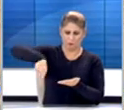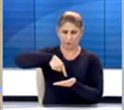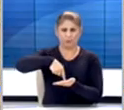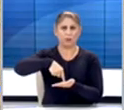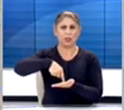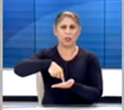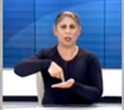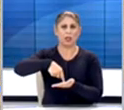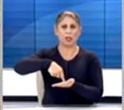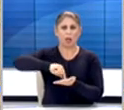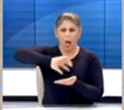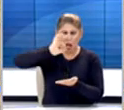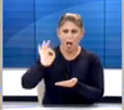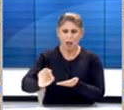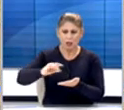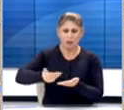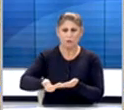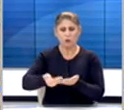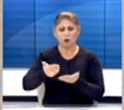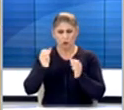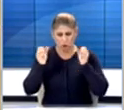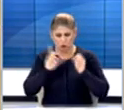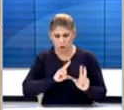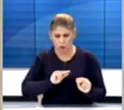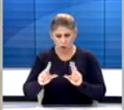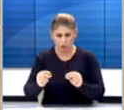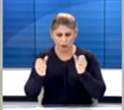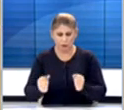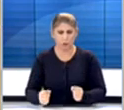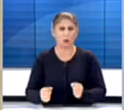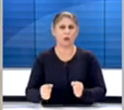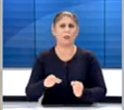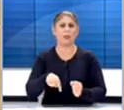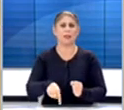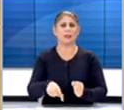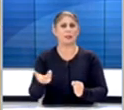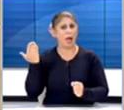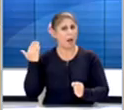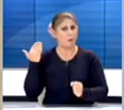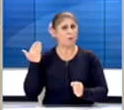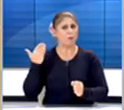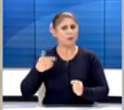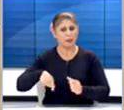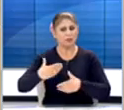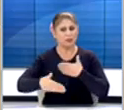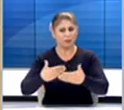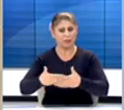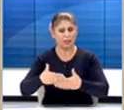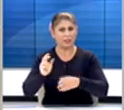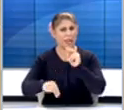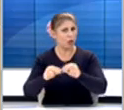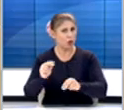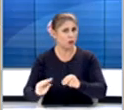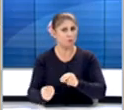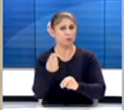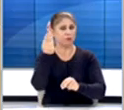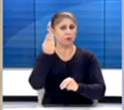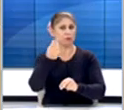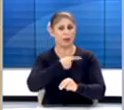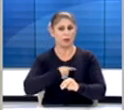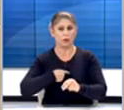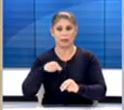που βρισκόσασταν πριν γίνει όλη αυτή η μεγάλη εσωτερική διαδικασία. Και γιατί το λέω αυτό? Διότι σε μια